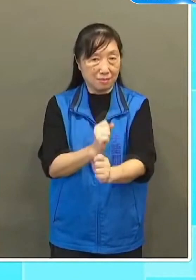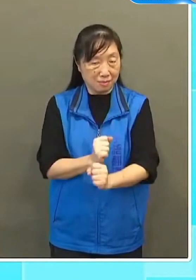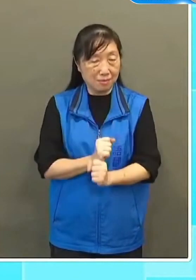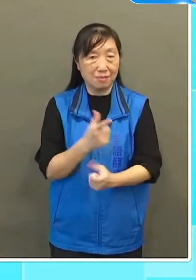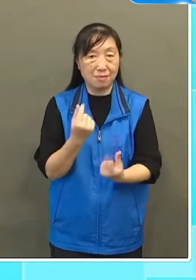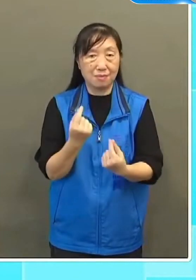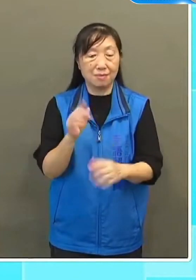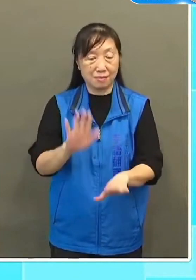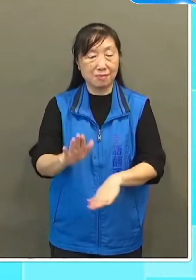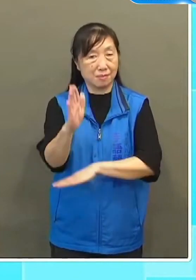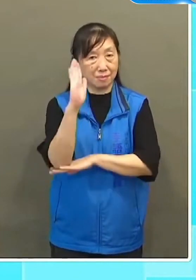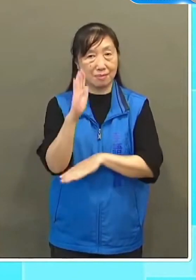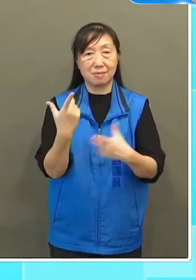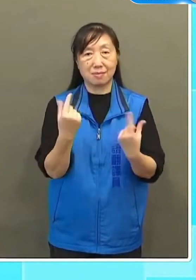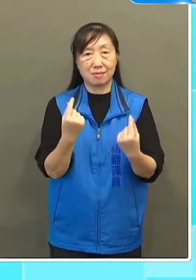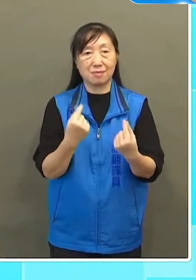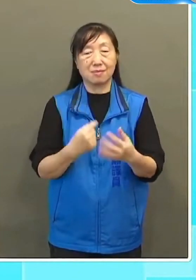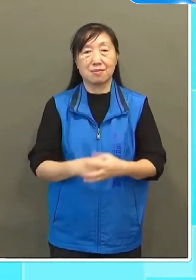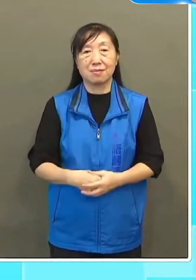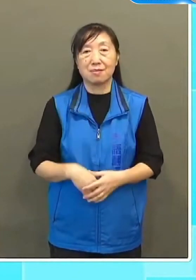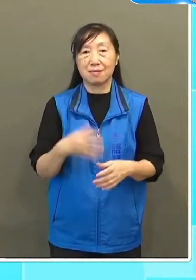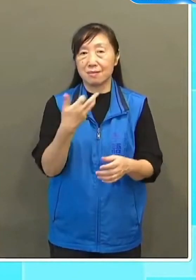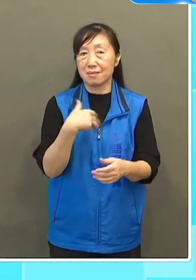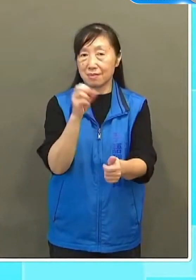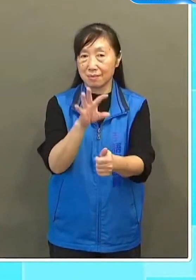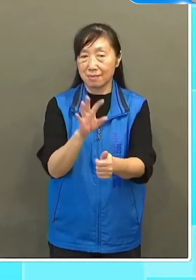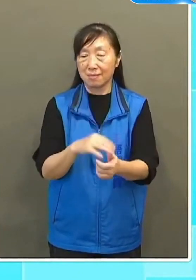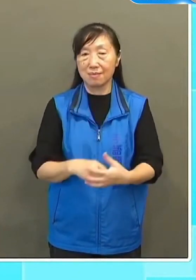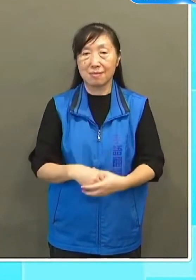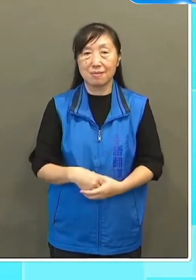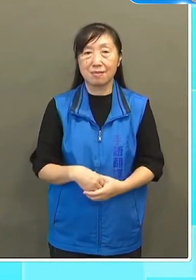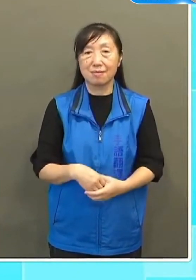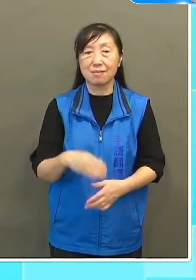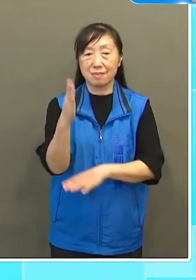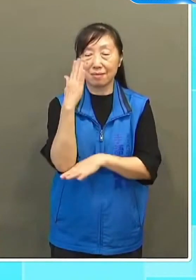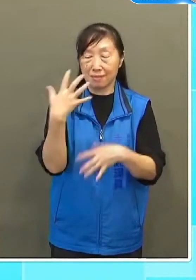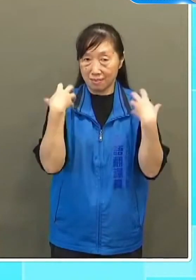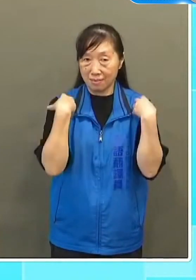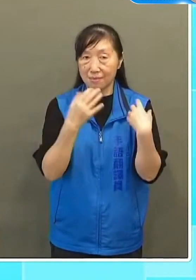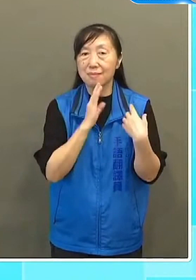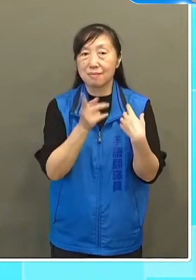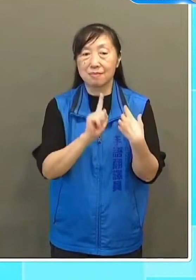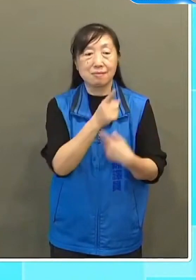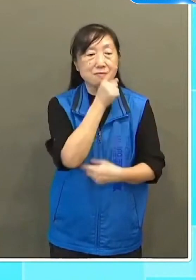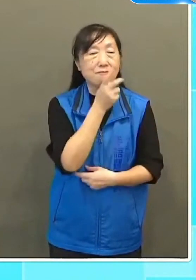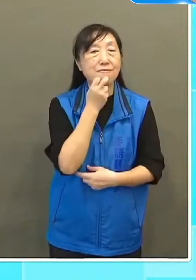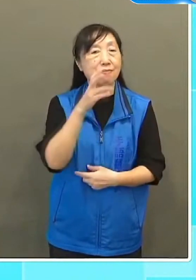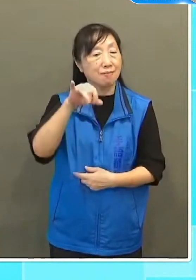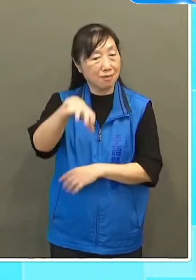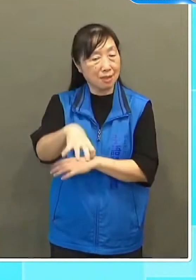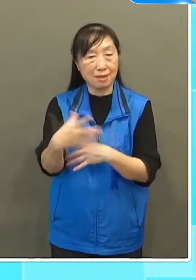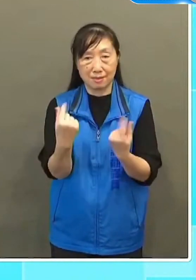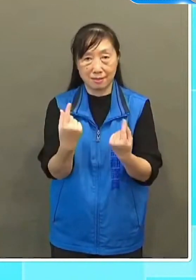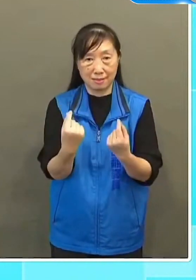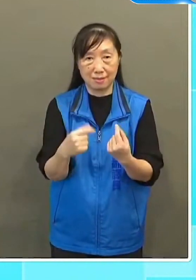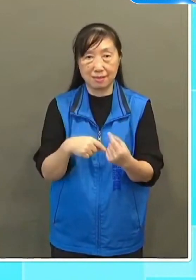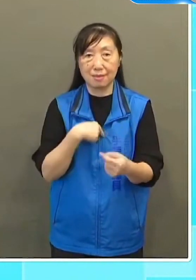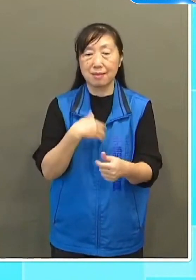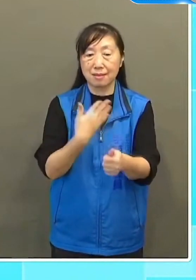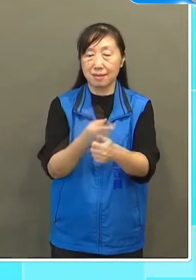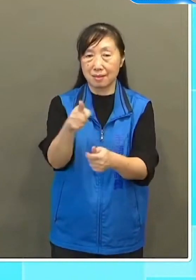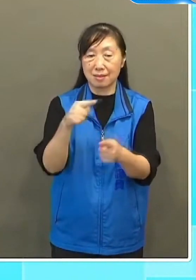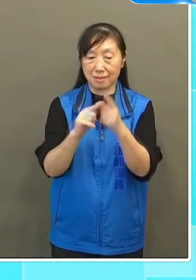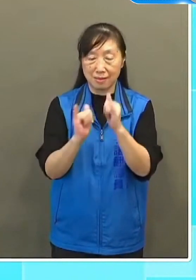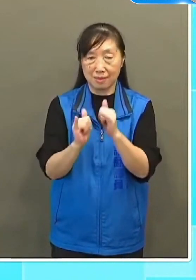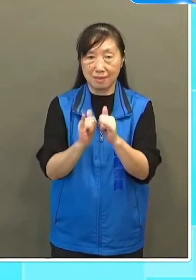个时候政府也要亡羊补牢。刚才已经特别提到政府要扮演的角色，不管中央地方，就是给我们民众安心